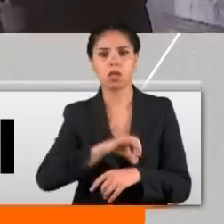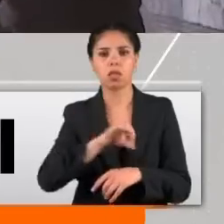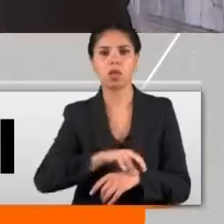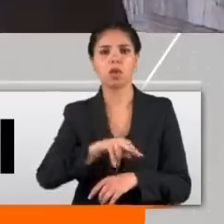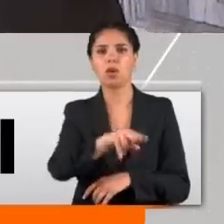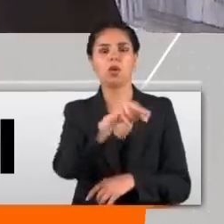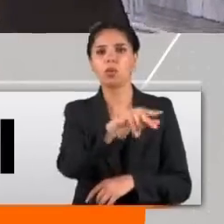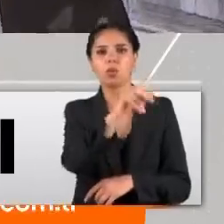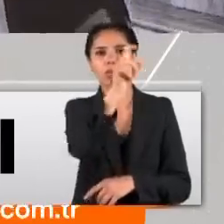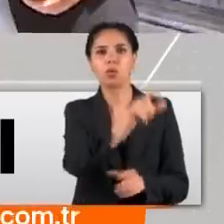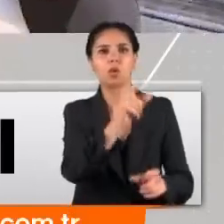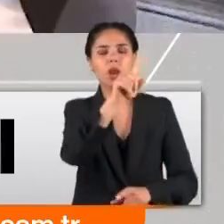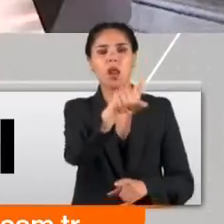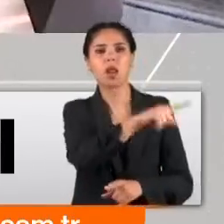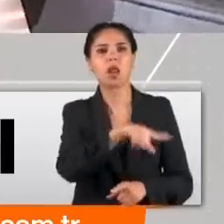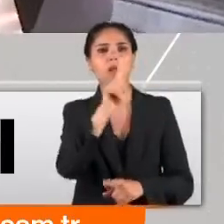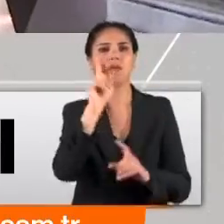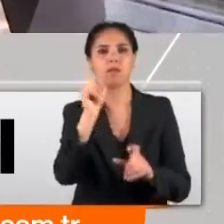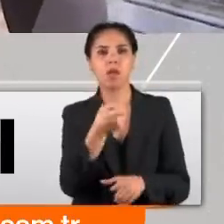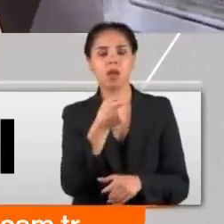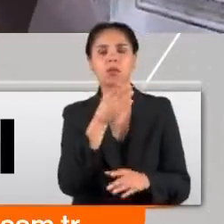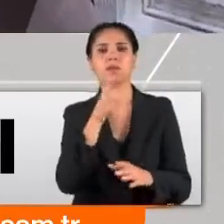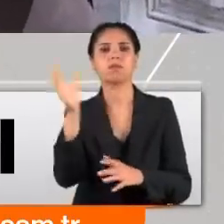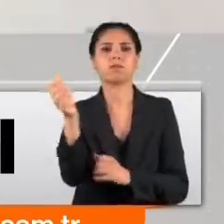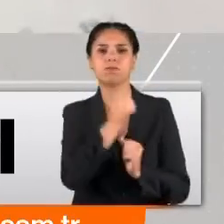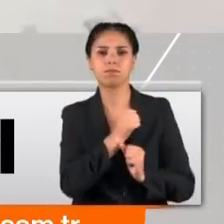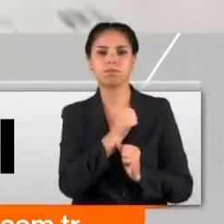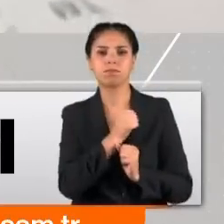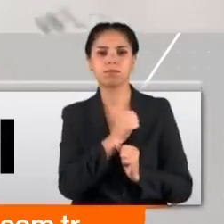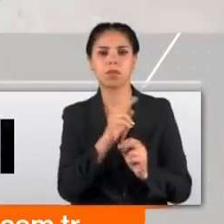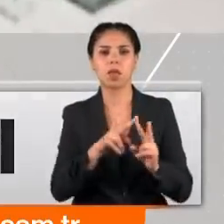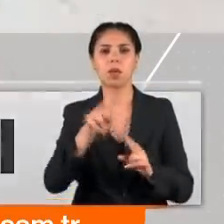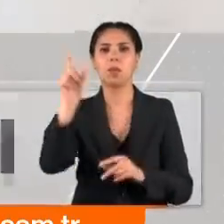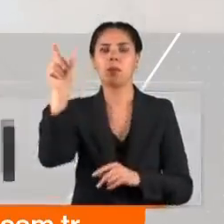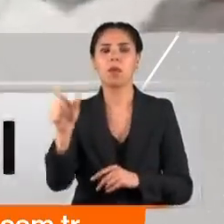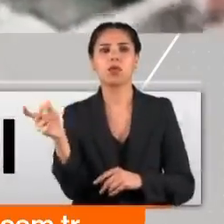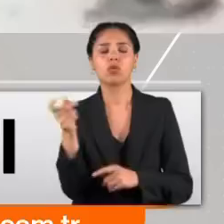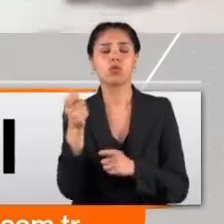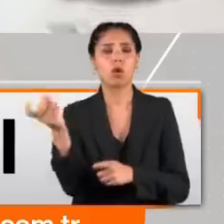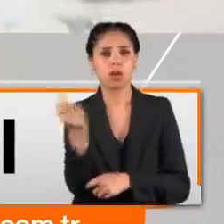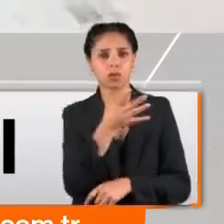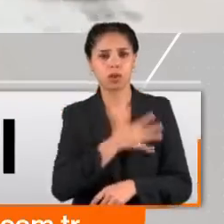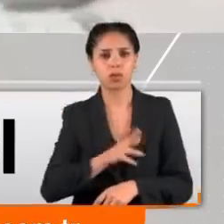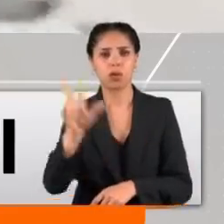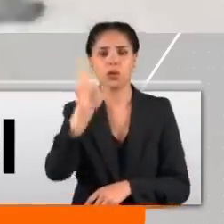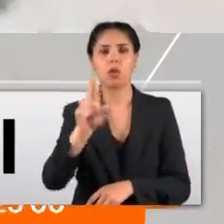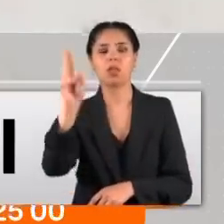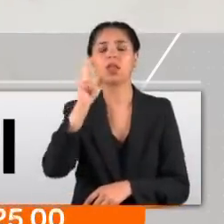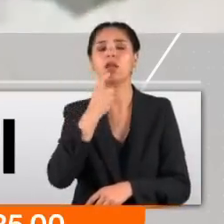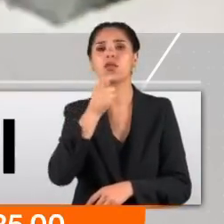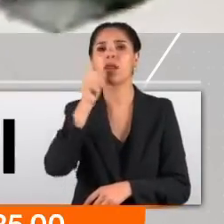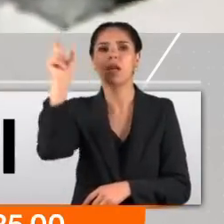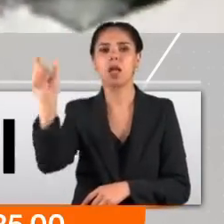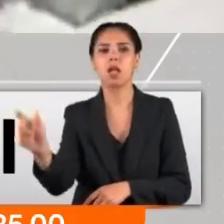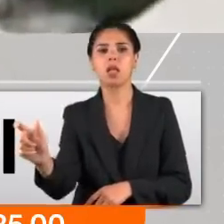yoldan geçenler durumu fark etti ve olaya müdahale etti. Mert Ege'yi kaçırmaya çalışan 37 yaşındaki Türkmen uyruklu bir